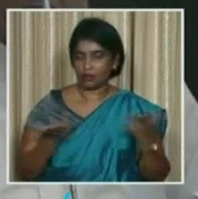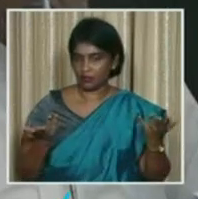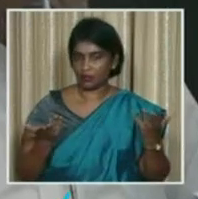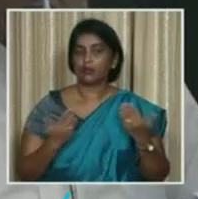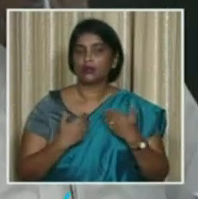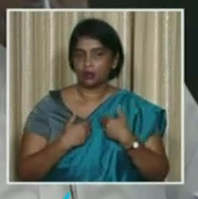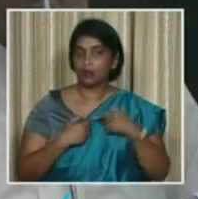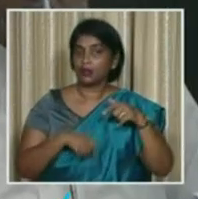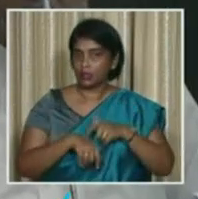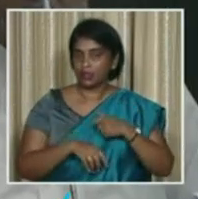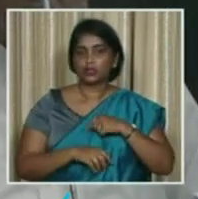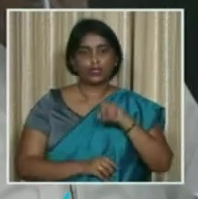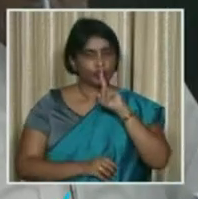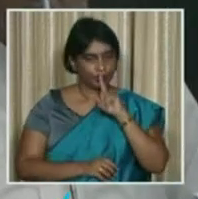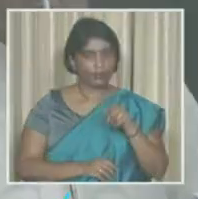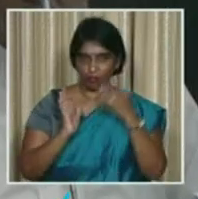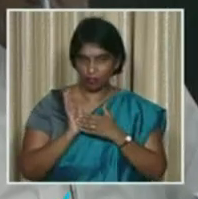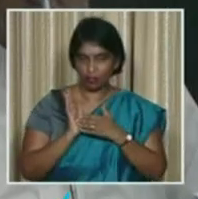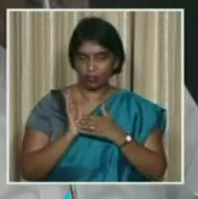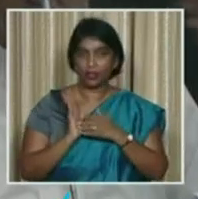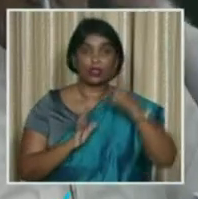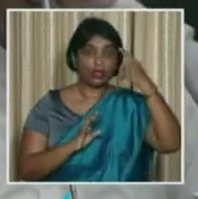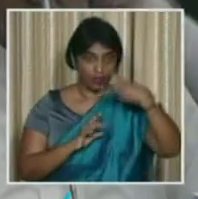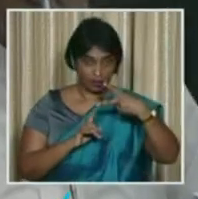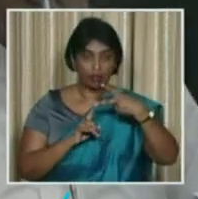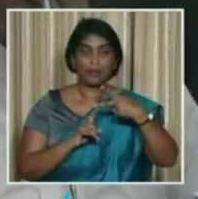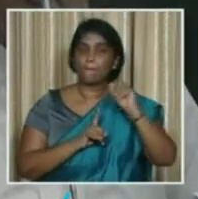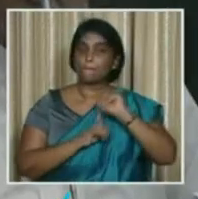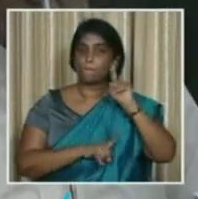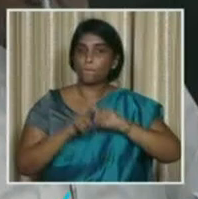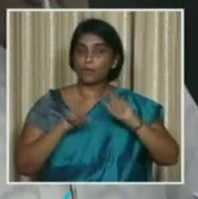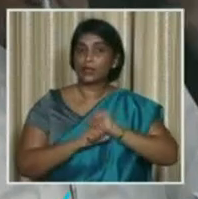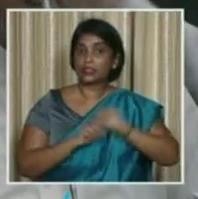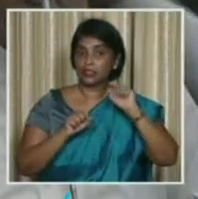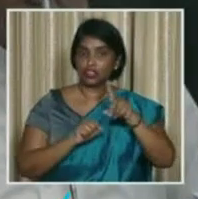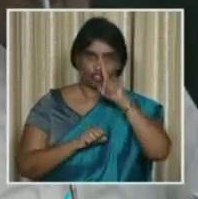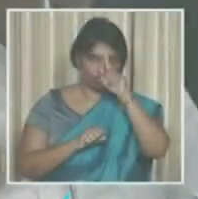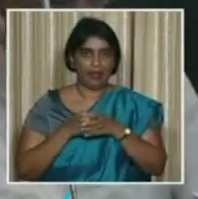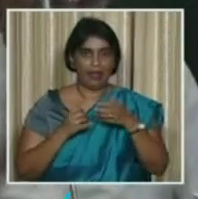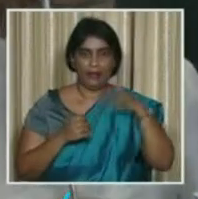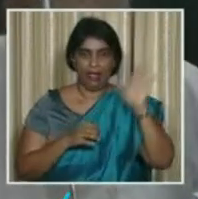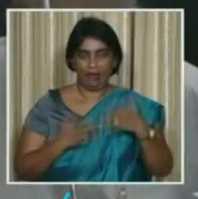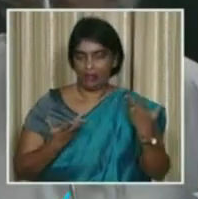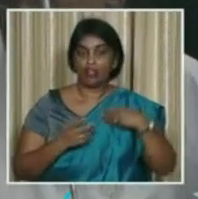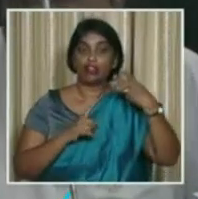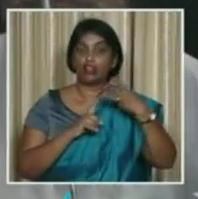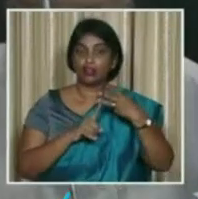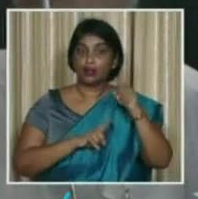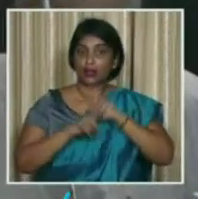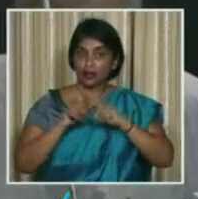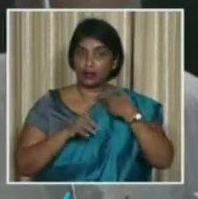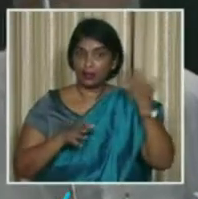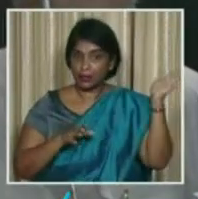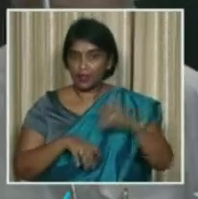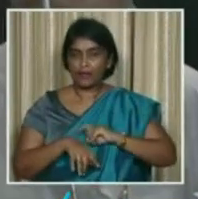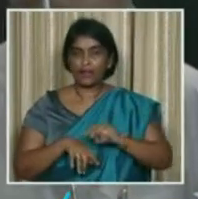අපි ඒ වෙලාවෙත් අදහස් ප්‍රකාශ කරා මේ පිළිබඳව. දෙවෙනි දවසේ පාර්ලිමේන්තුව වර්ජිනේ කරපු සතියක් අපේ පක්ෂයේ. තුන්වෙනි දවසේ මම රැස් වීමක ඉඳලා